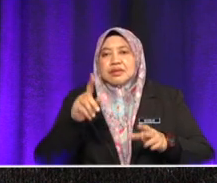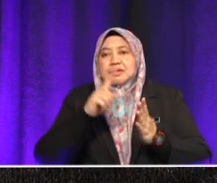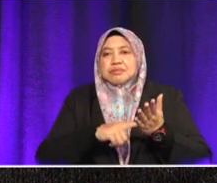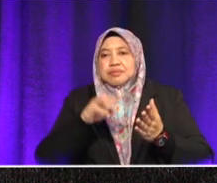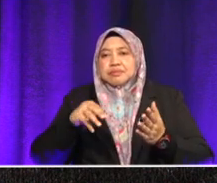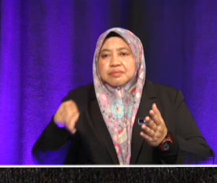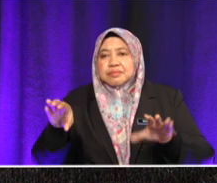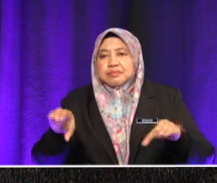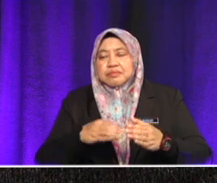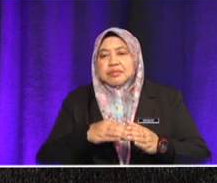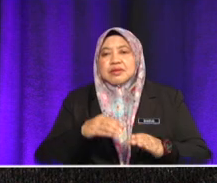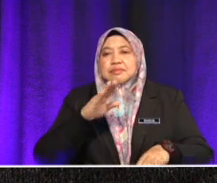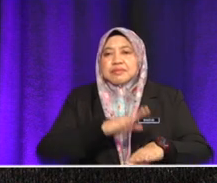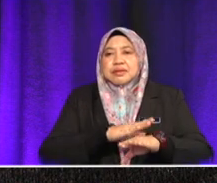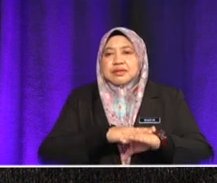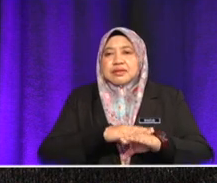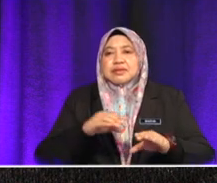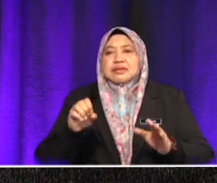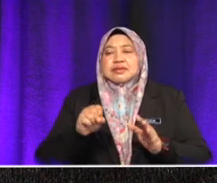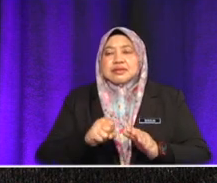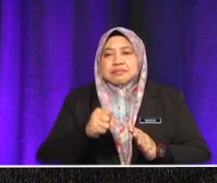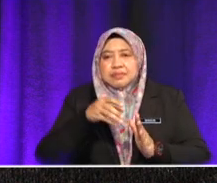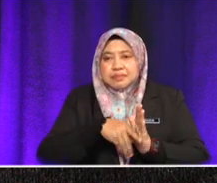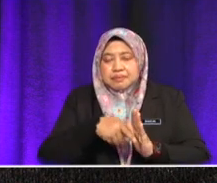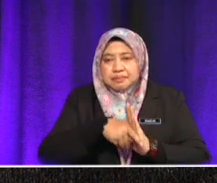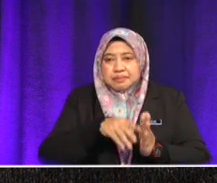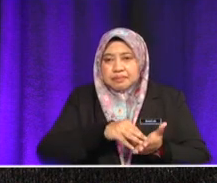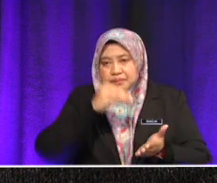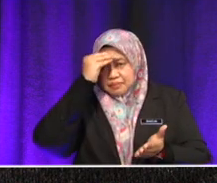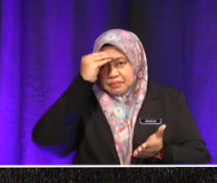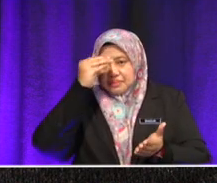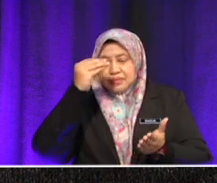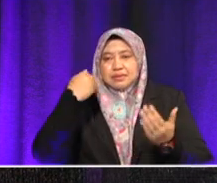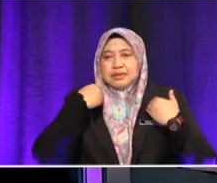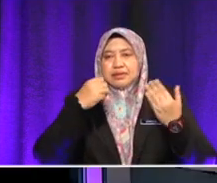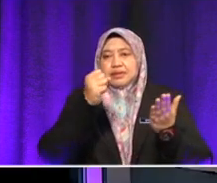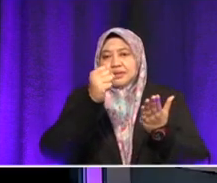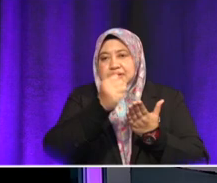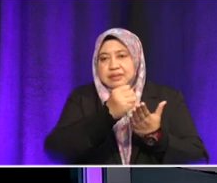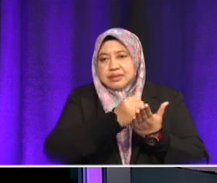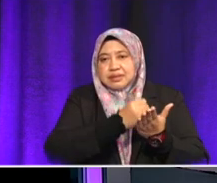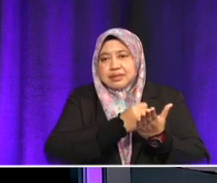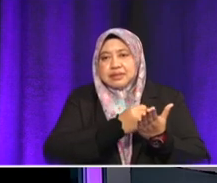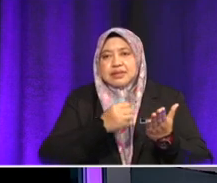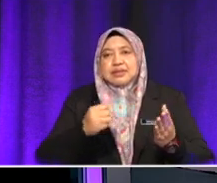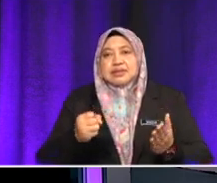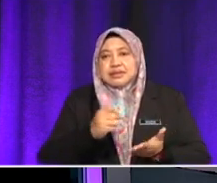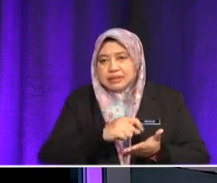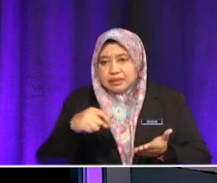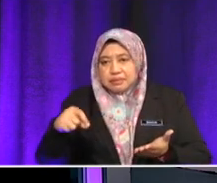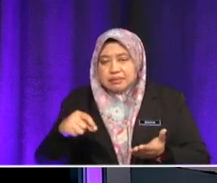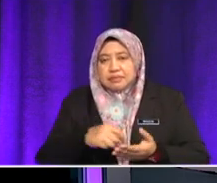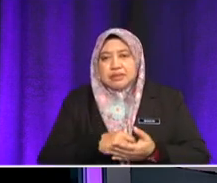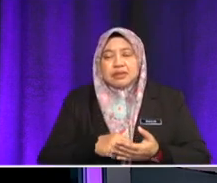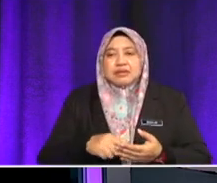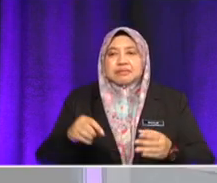sewaktu sesi pembelajaran dan sebagainya kemudian kita ada senarai Sema Element ini terpulang kepada guru-guru